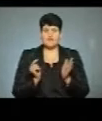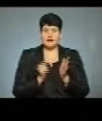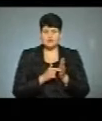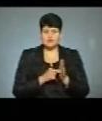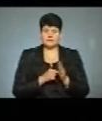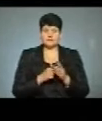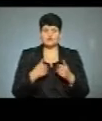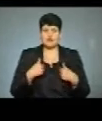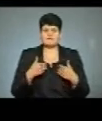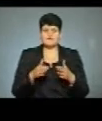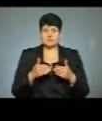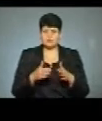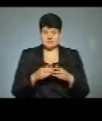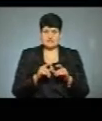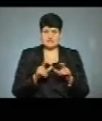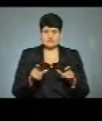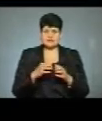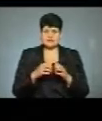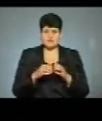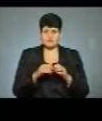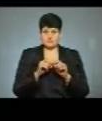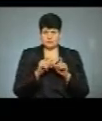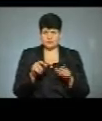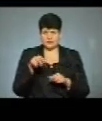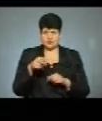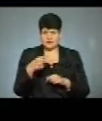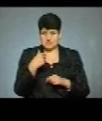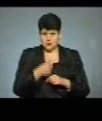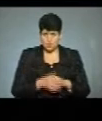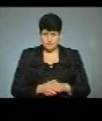що я випускник закладу загальної середньої освіти 2020 року.